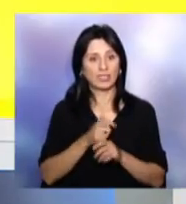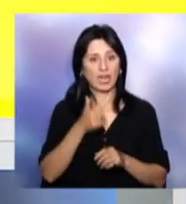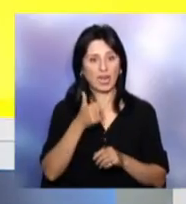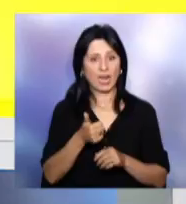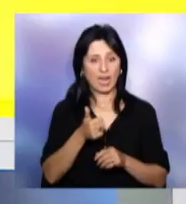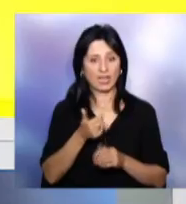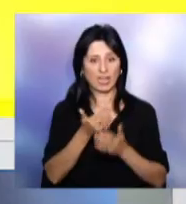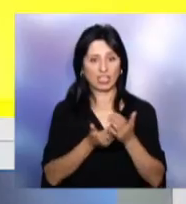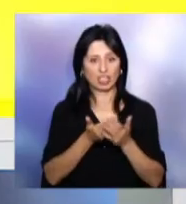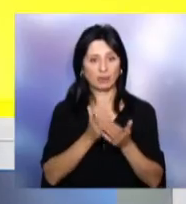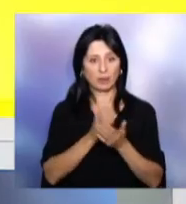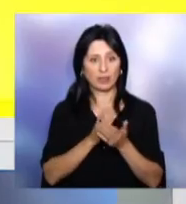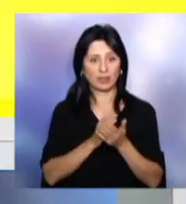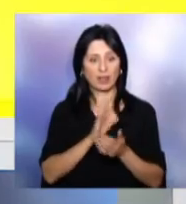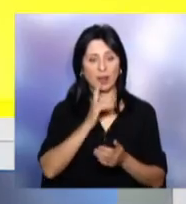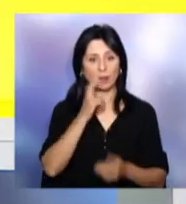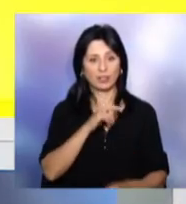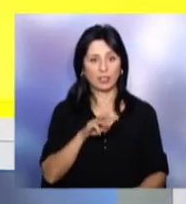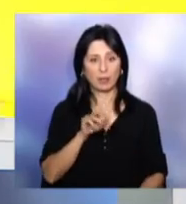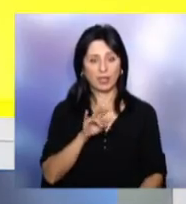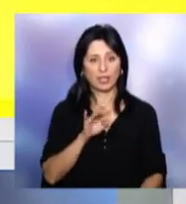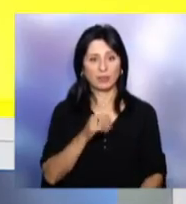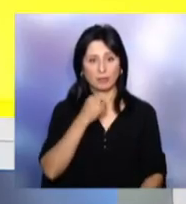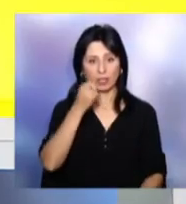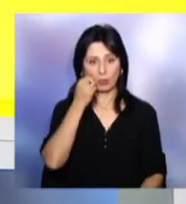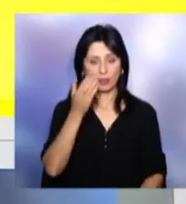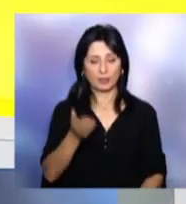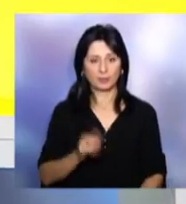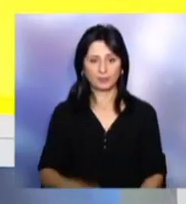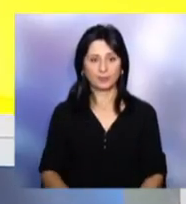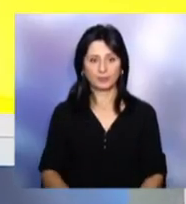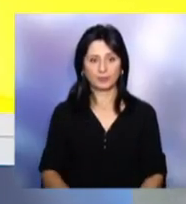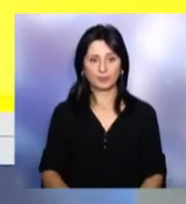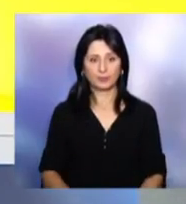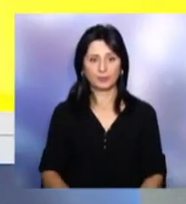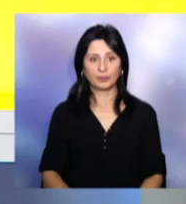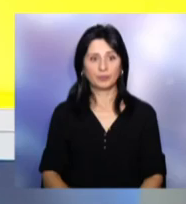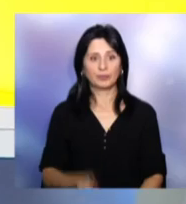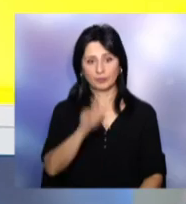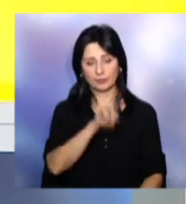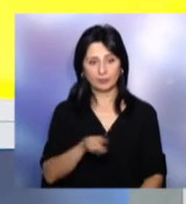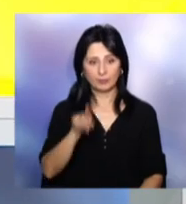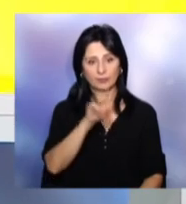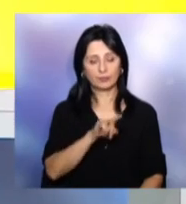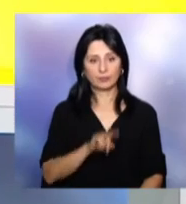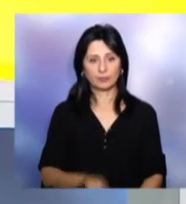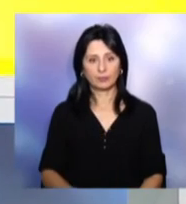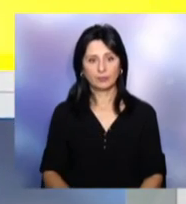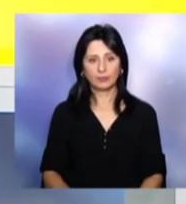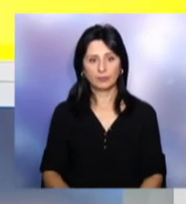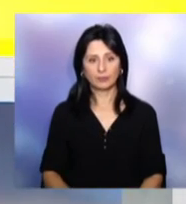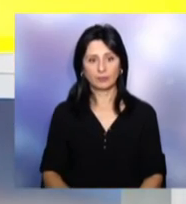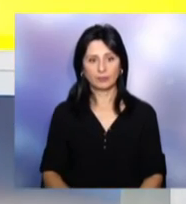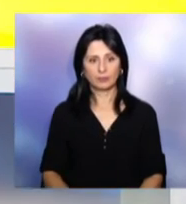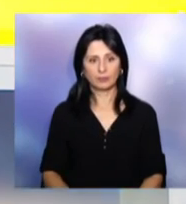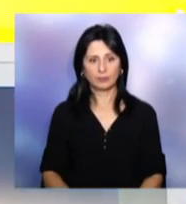კარგი რჩევები აქვს ქალბატონ მანანას და მადლობა მას ამისთვის, რაც შეეხება ჩემს კომბინაციას. მაყურებელმა